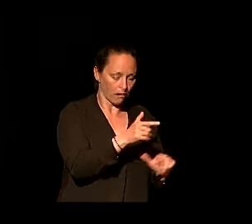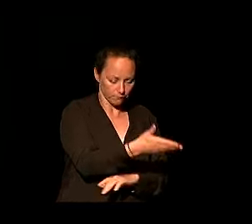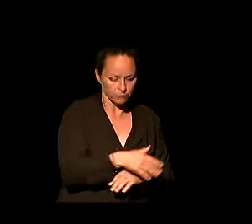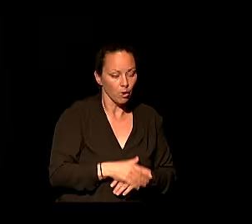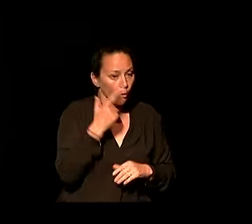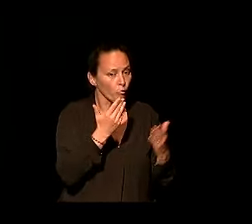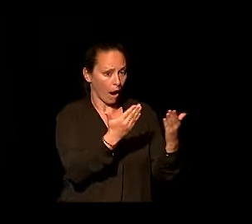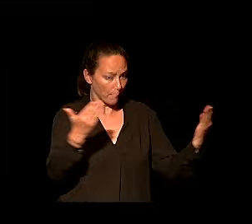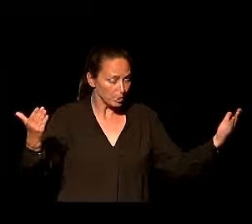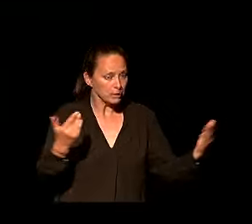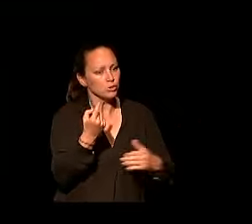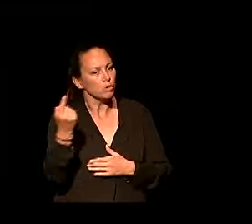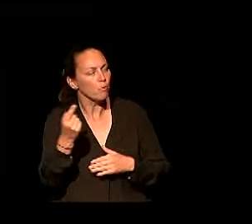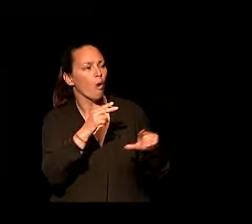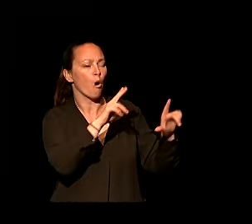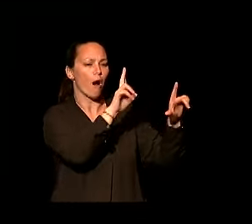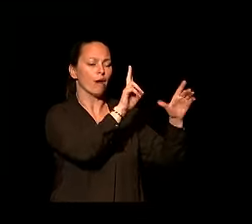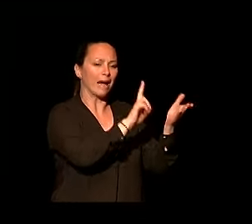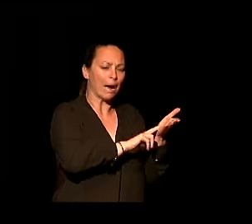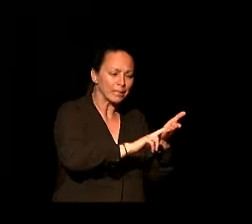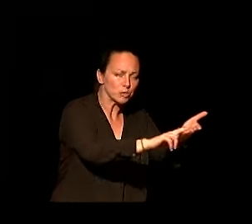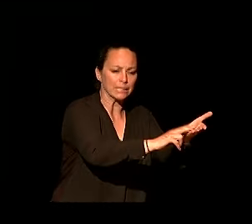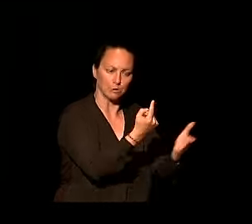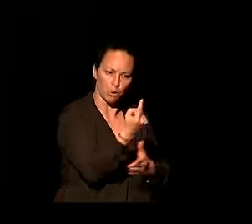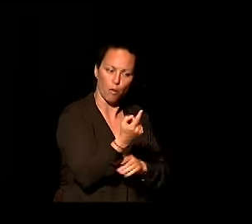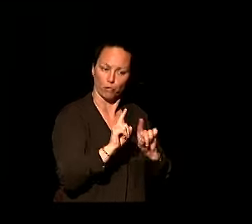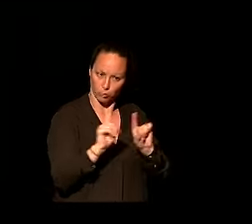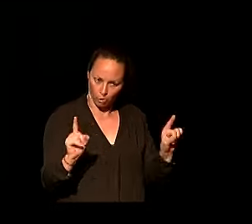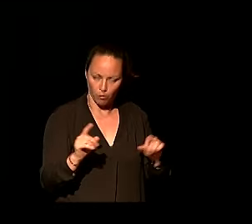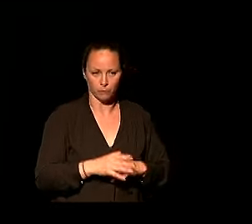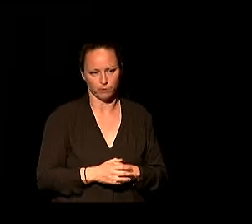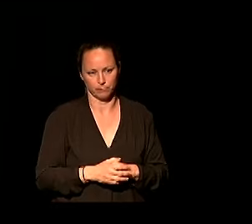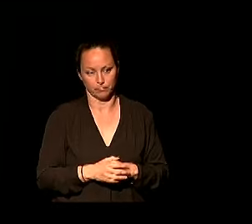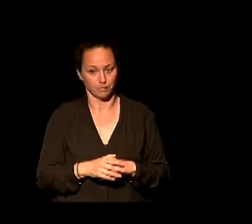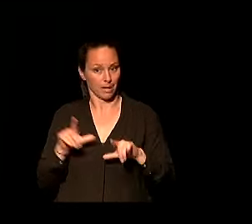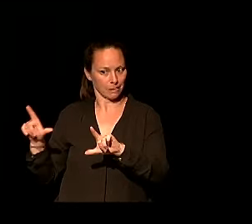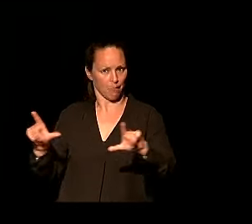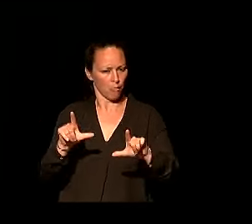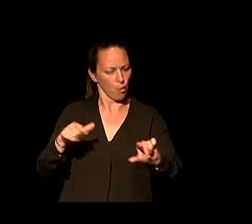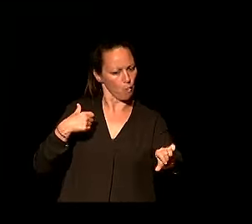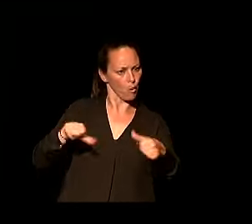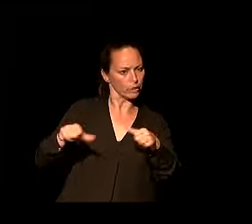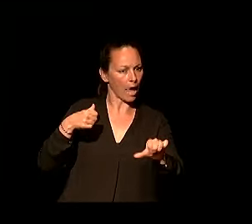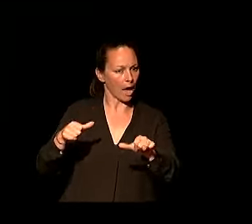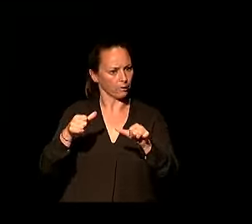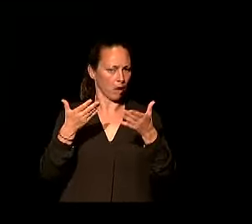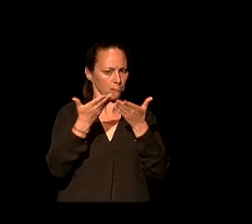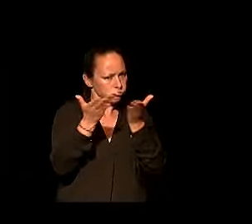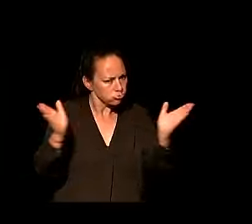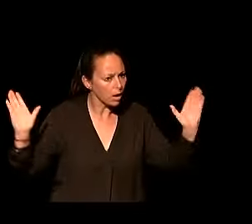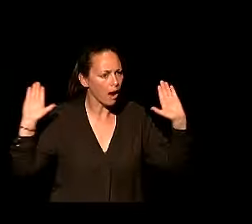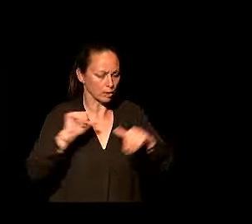ce n'est pas uniquement l'impressionnisme, au sens strict, c'est une modernité au sens très large, et surtout cette idée